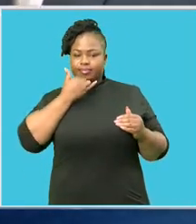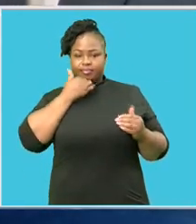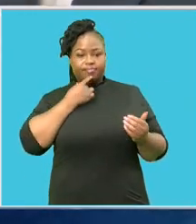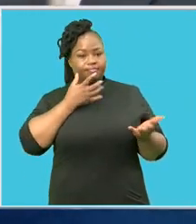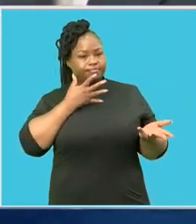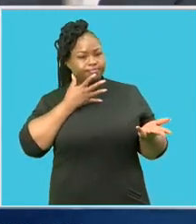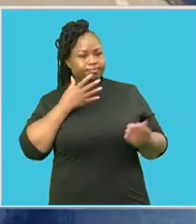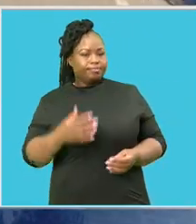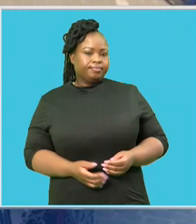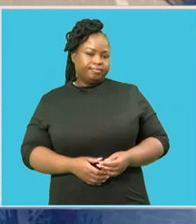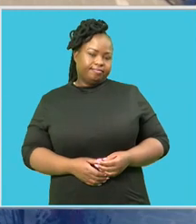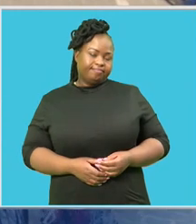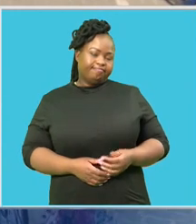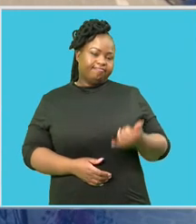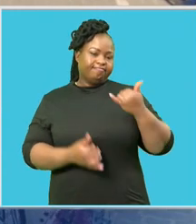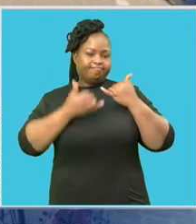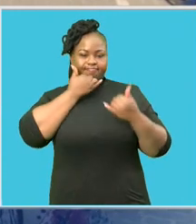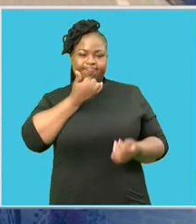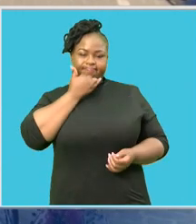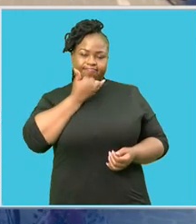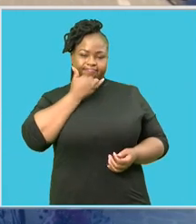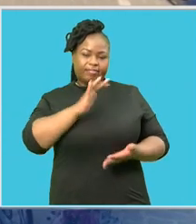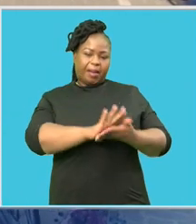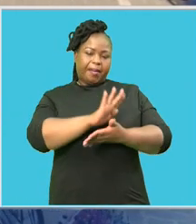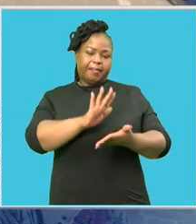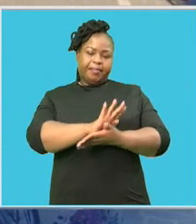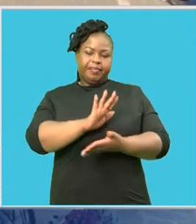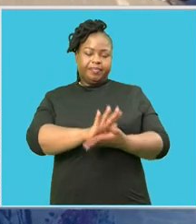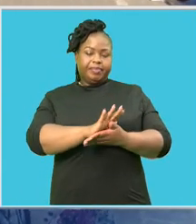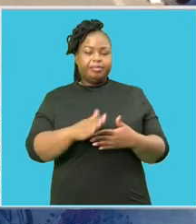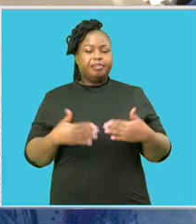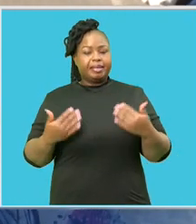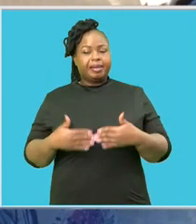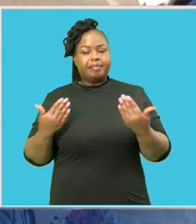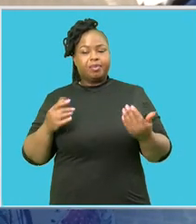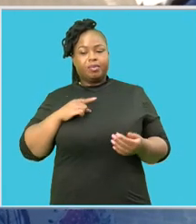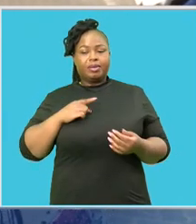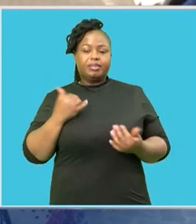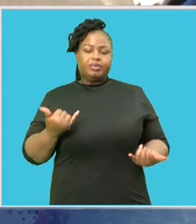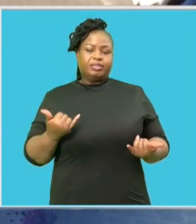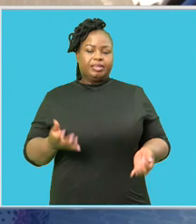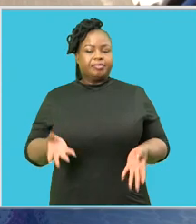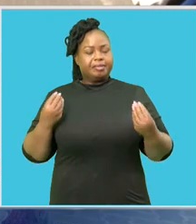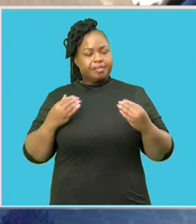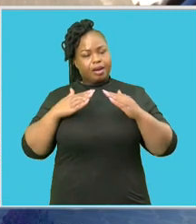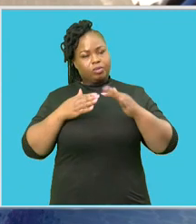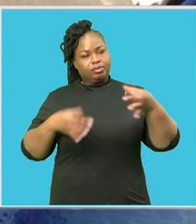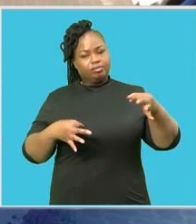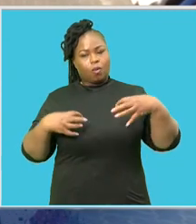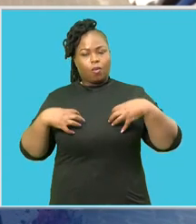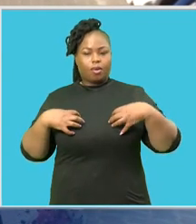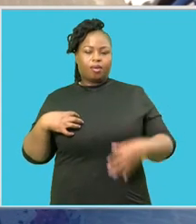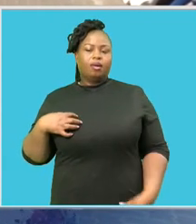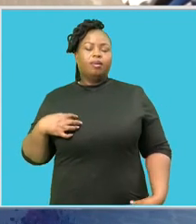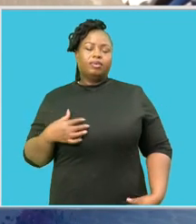kanje. Ngijabule kakhulu ukuthi namhlanje ngithole itayitela.